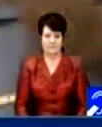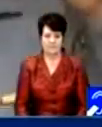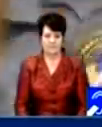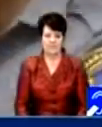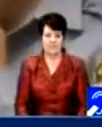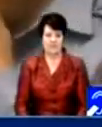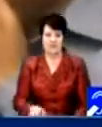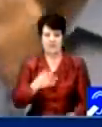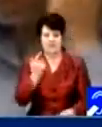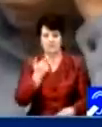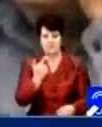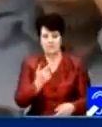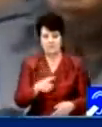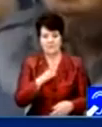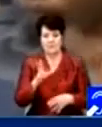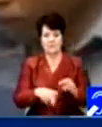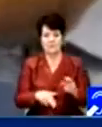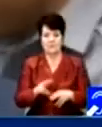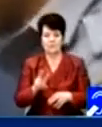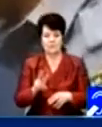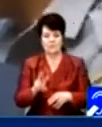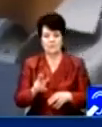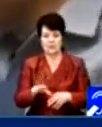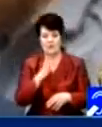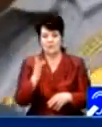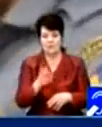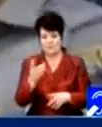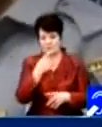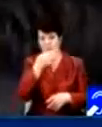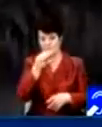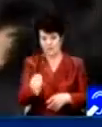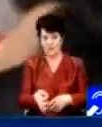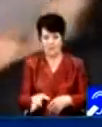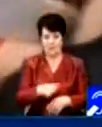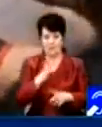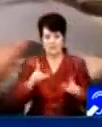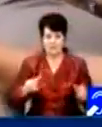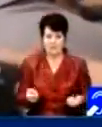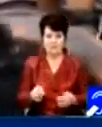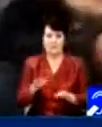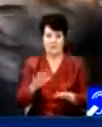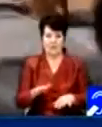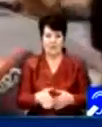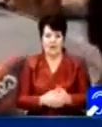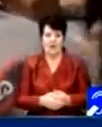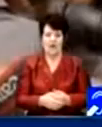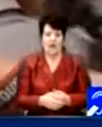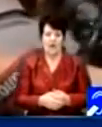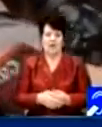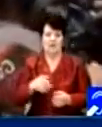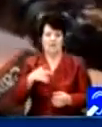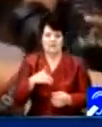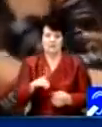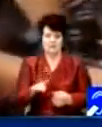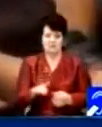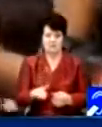Spunea reporterul Reuters la scurt timp după ce verdictul a fost pronunțat. Când au fost arestați în decembrie anul trecut, Lone și mai tânărul